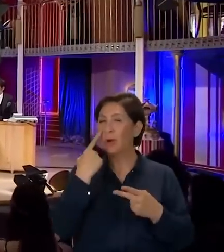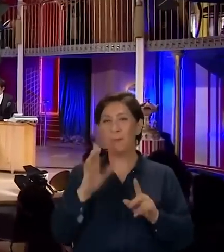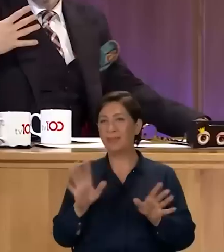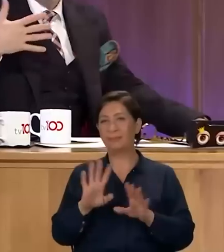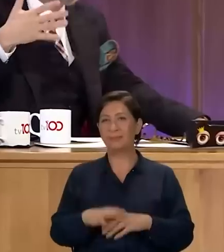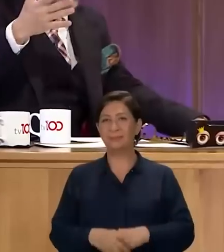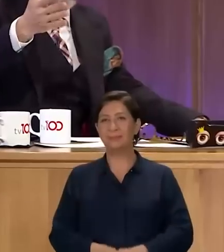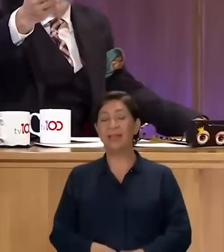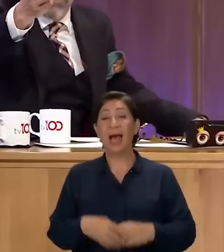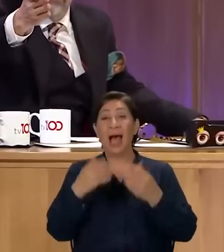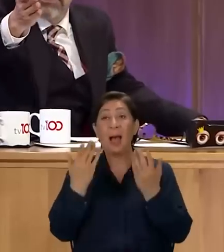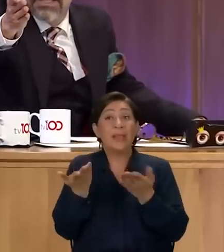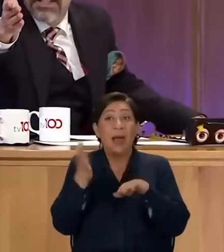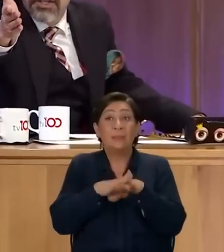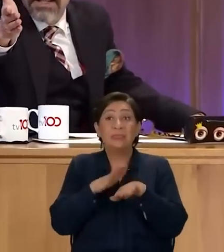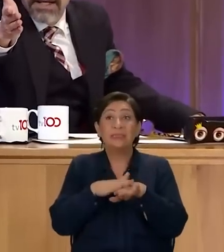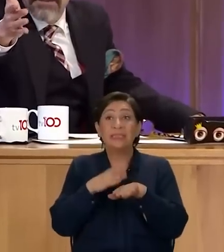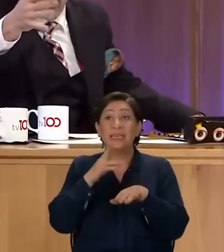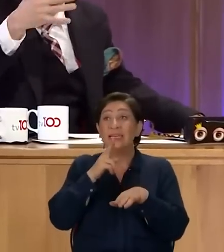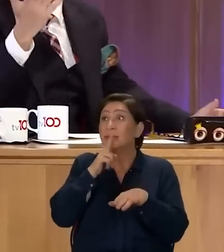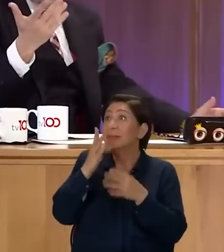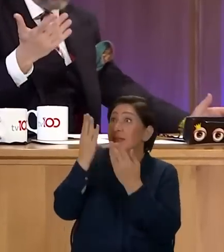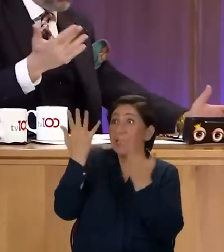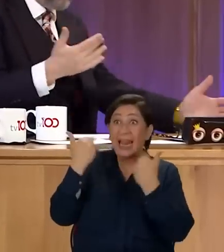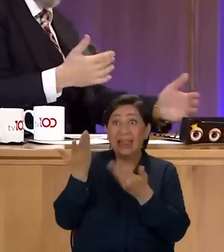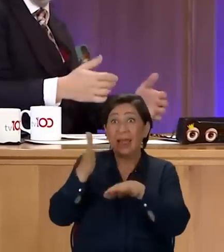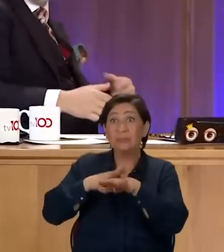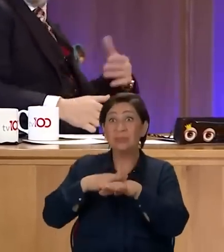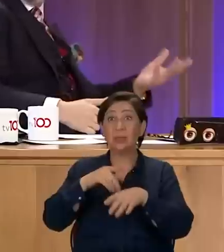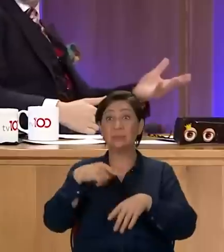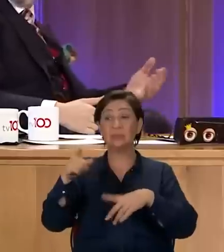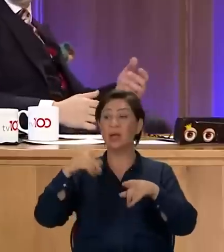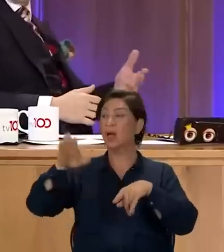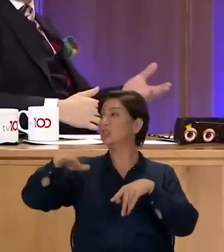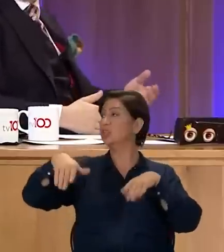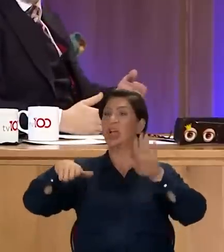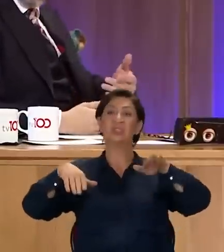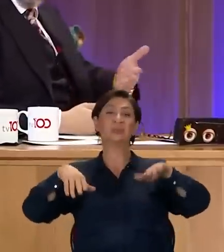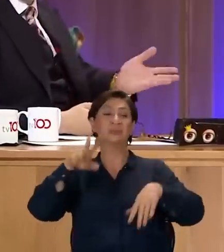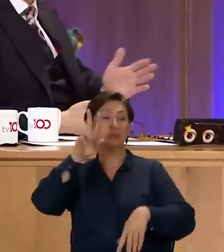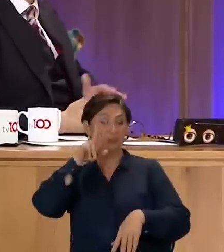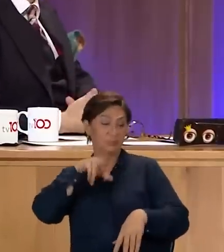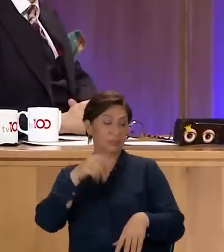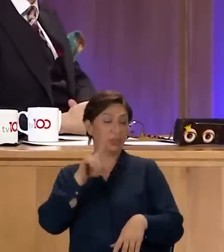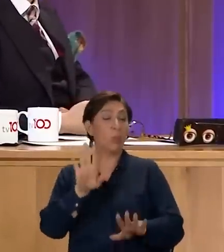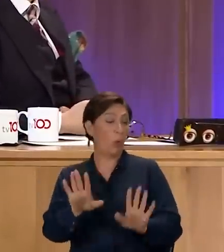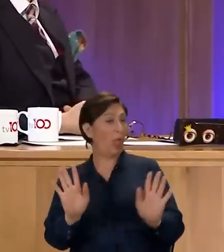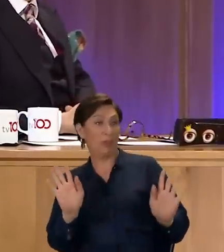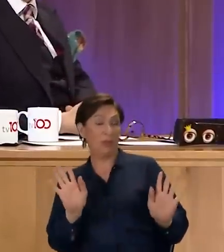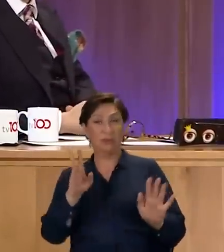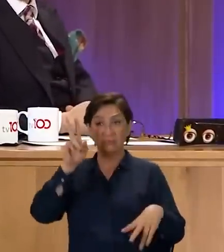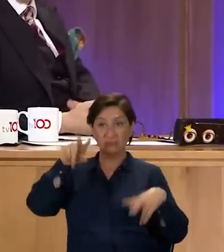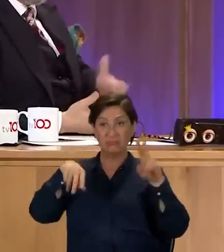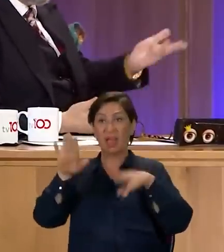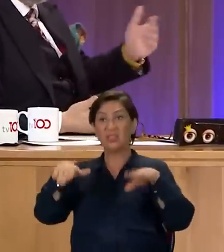görmedim. Fakat ne yapsın? Kızcağız da ne yapsın? Yani herkes birbirini böyle aşağılıyor, süzerek şeyler yok mu?